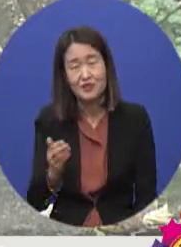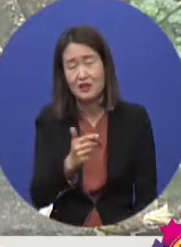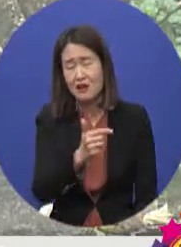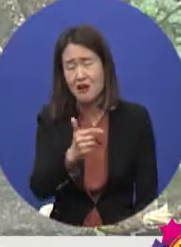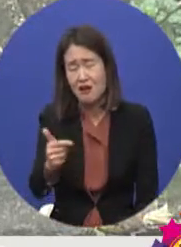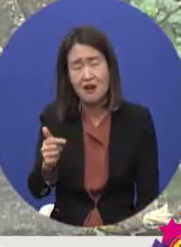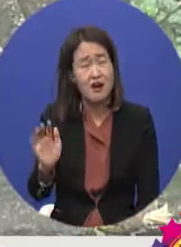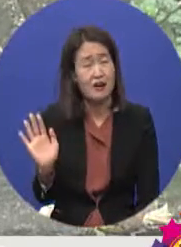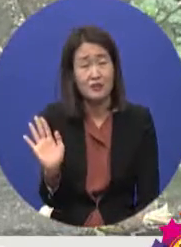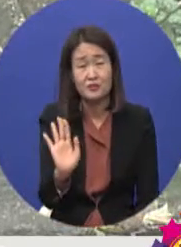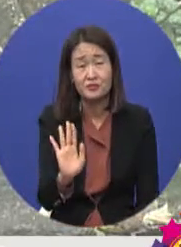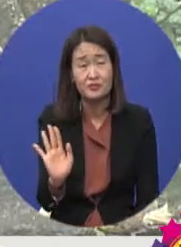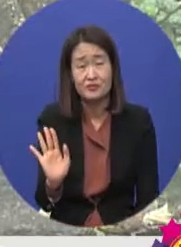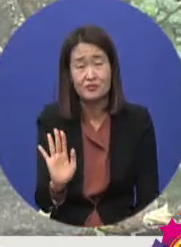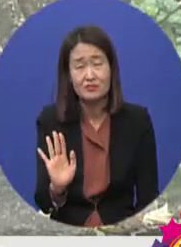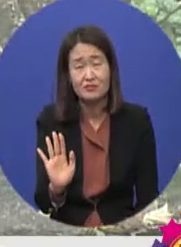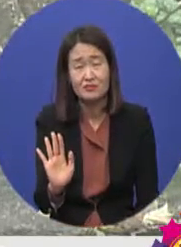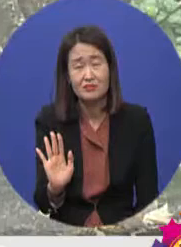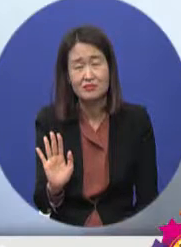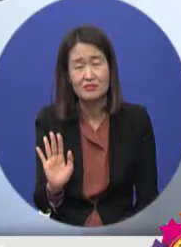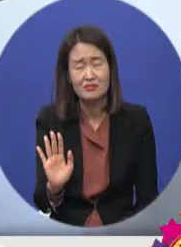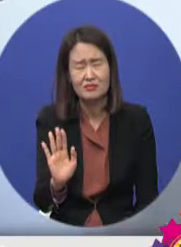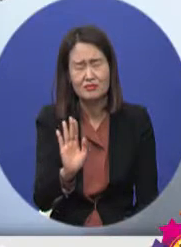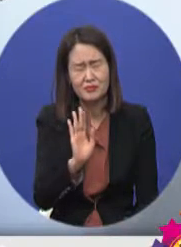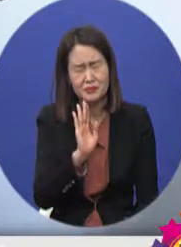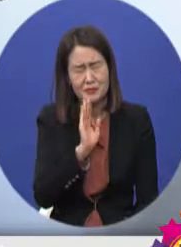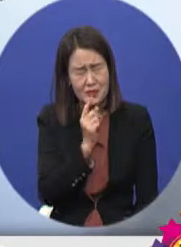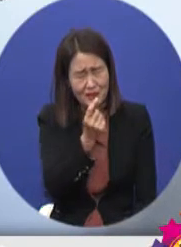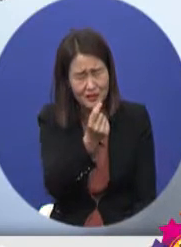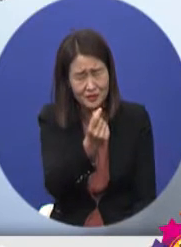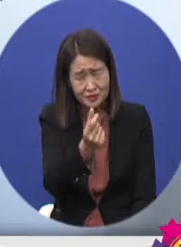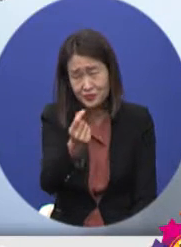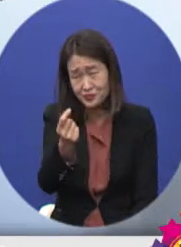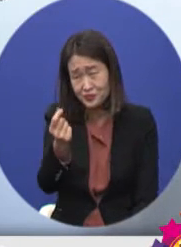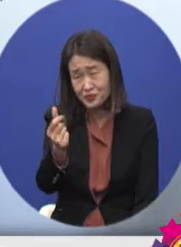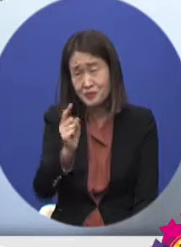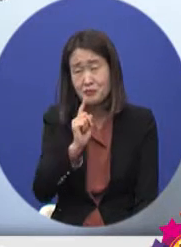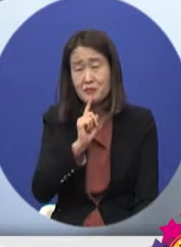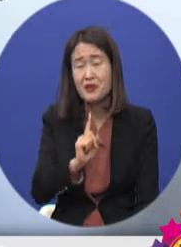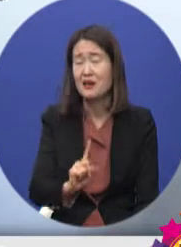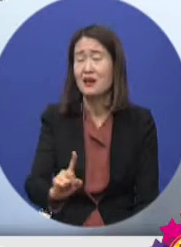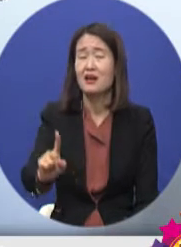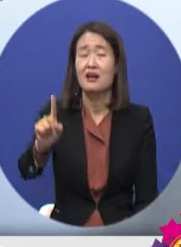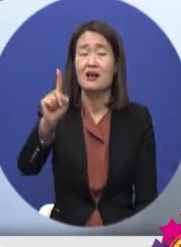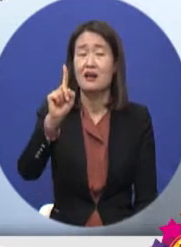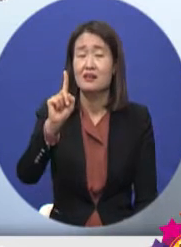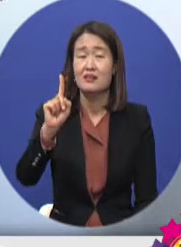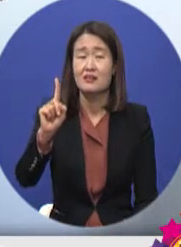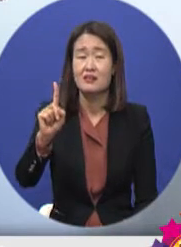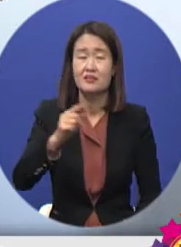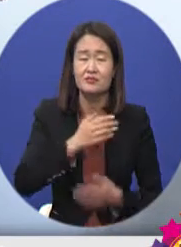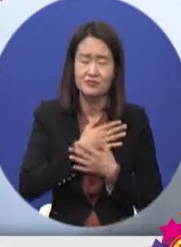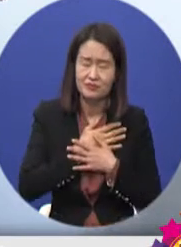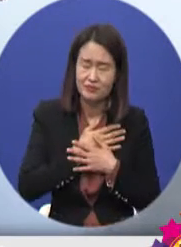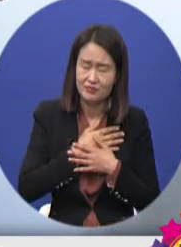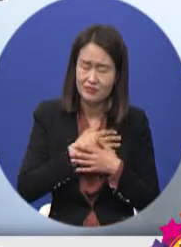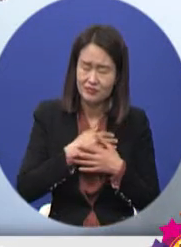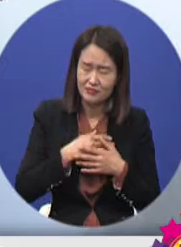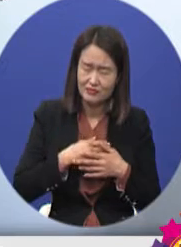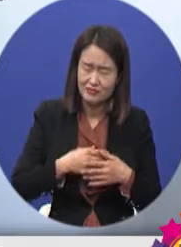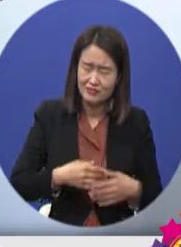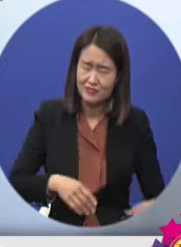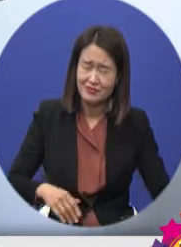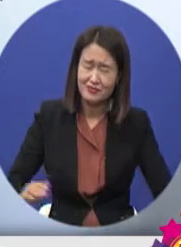큰 것도 아니고 아주 작은 한마디 짙은 나를